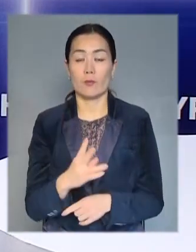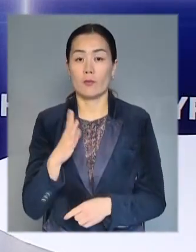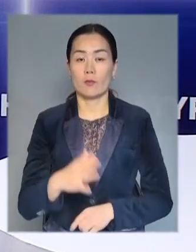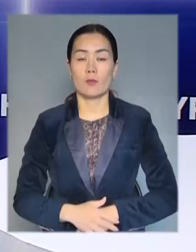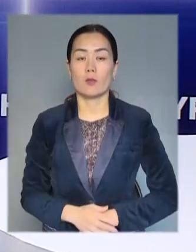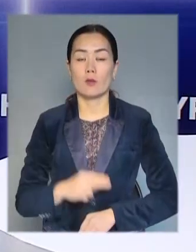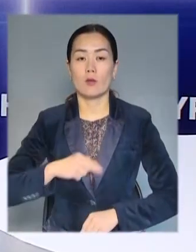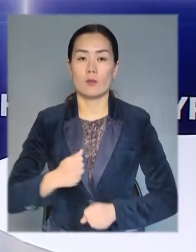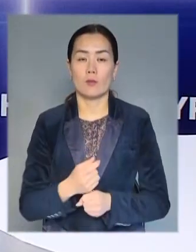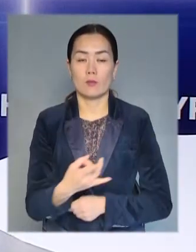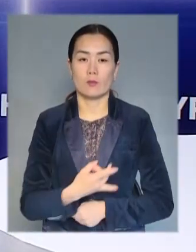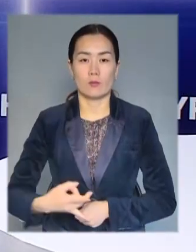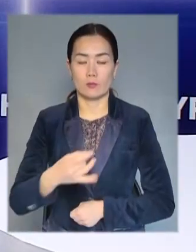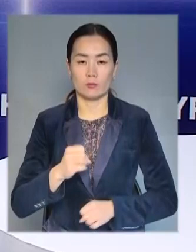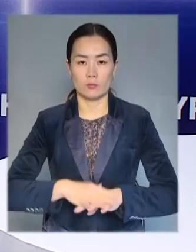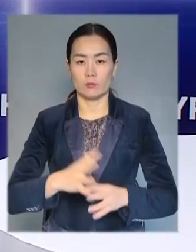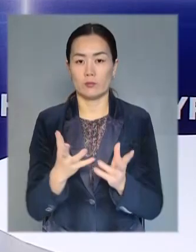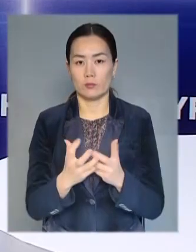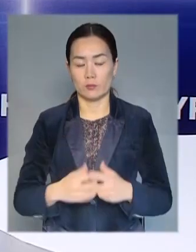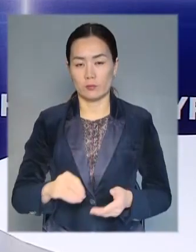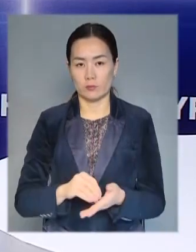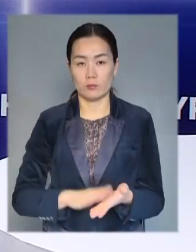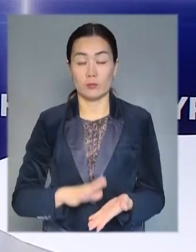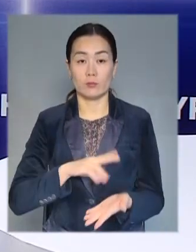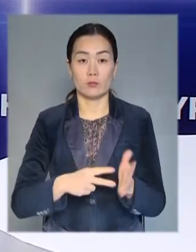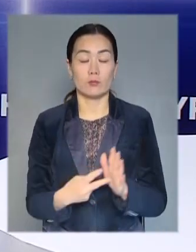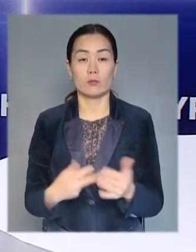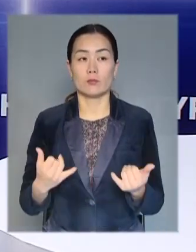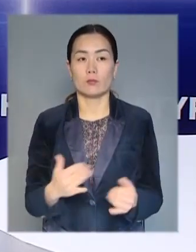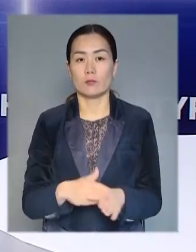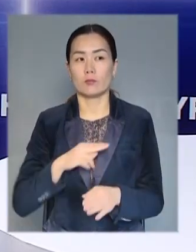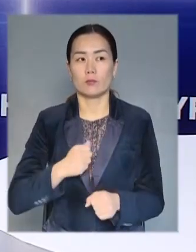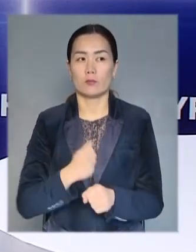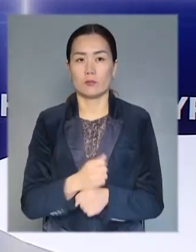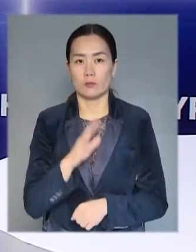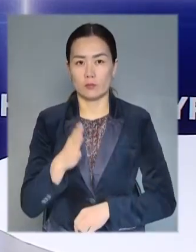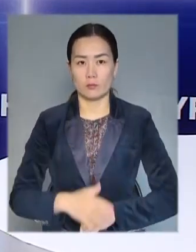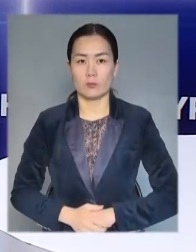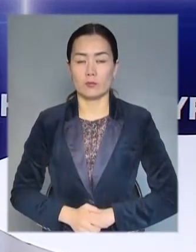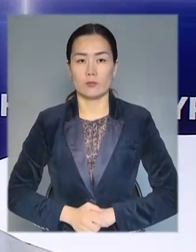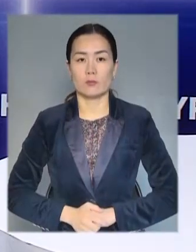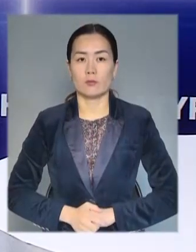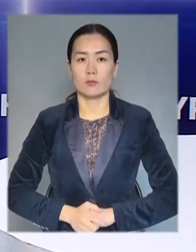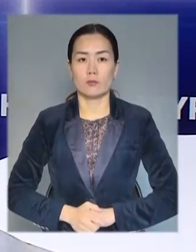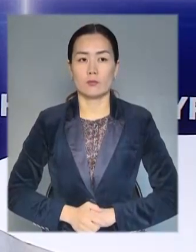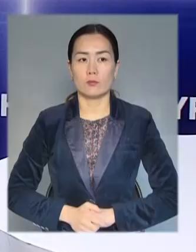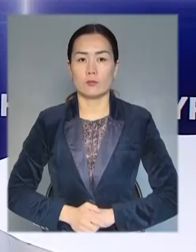жүргізеді. Жұмыстар республикалық бюджет есебінен бекітілген жоспарға сәйкес атқарылады. Толығырақ келесі сюжетте.